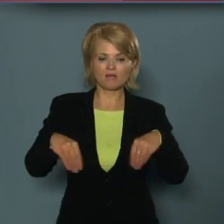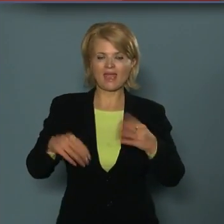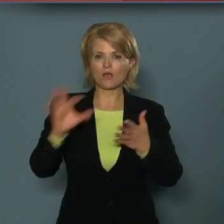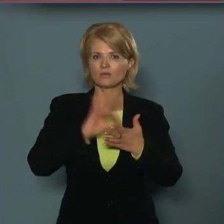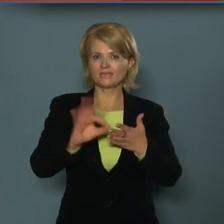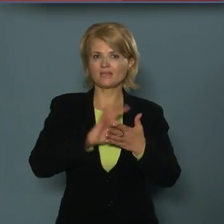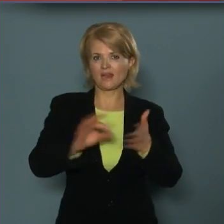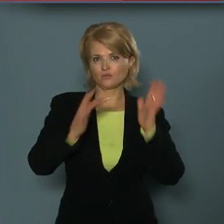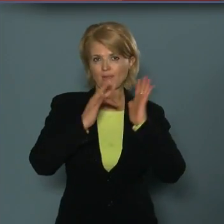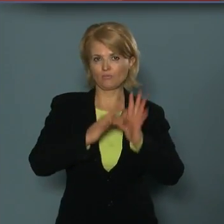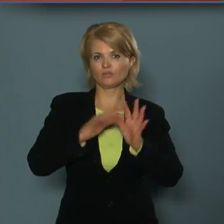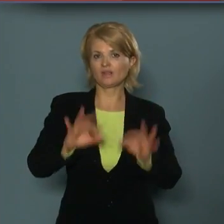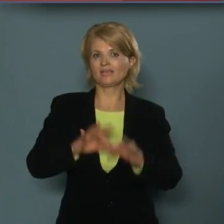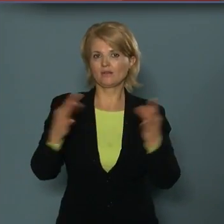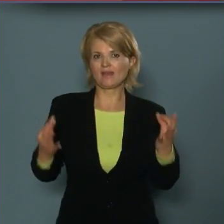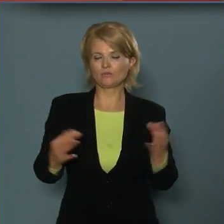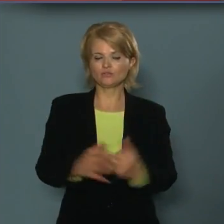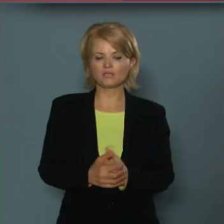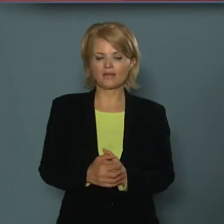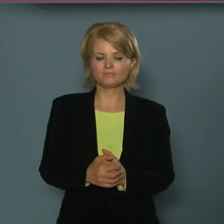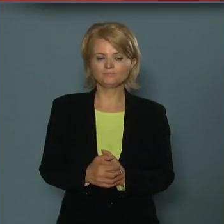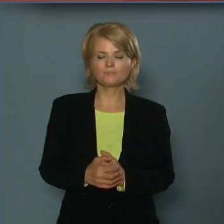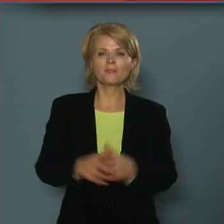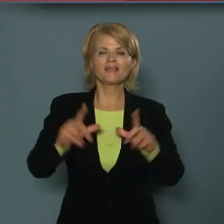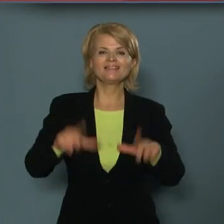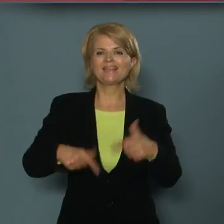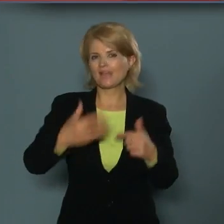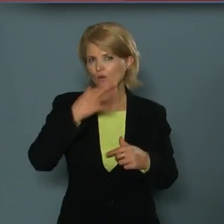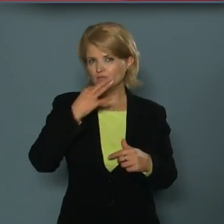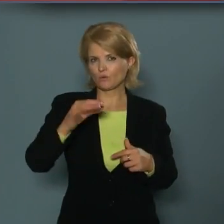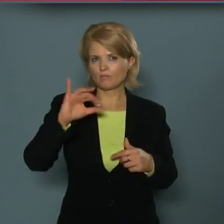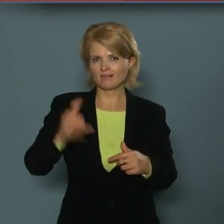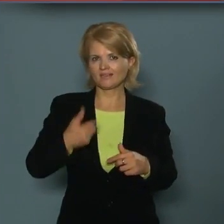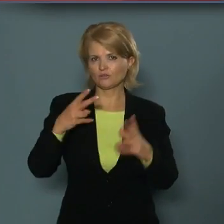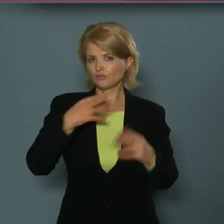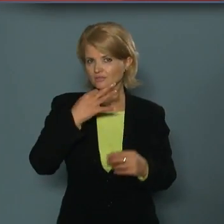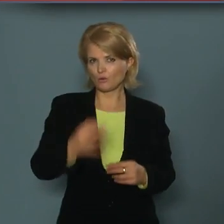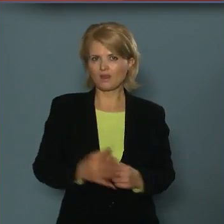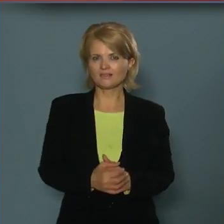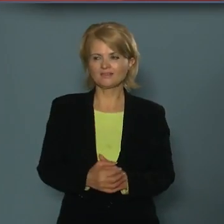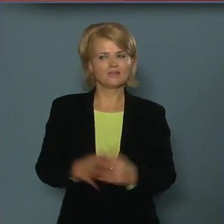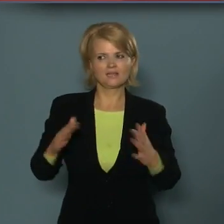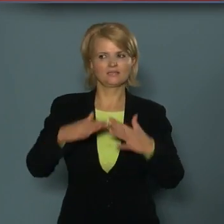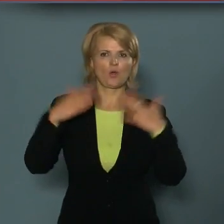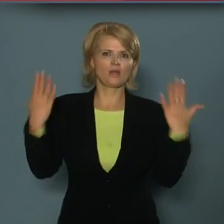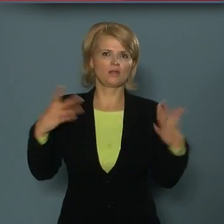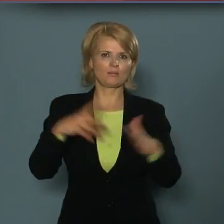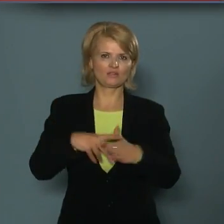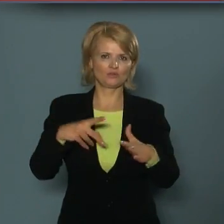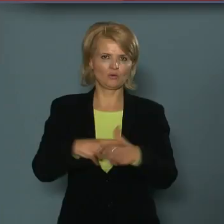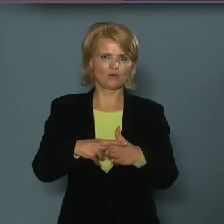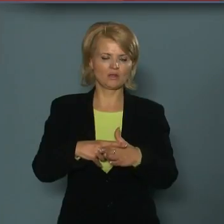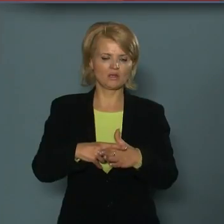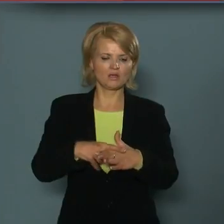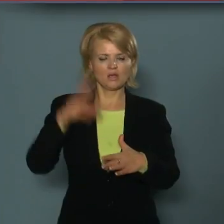a nyilvánosság elől, most nem csak olyan formában, hanem élő szóban is megnyilatkoznak. És ez mindig egy hatalmas dolog, mikor az